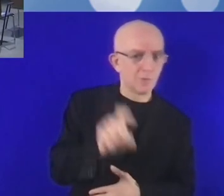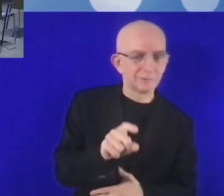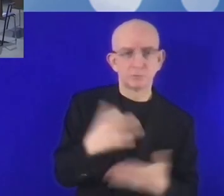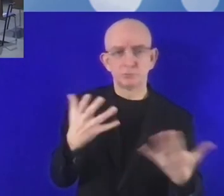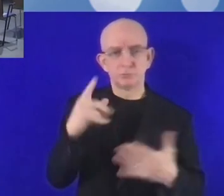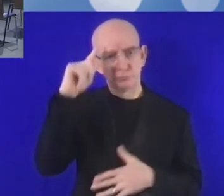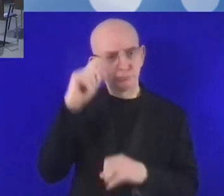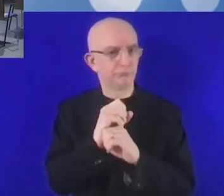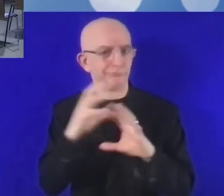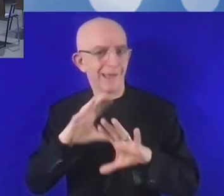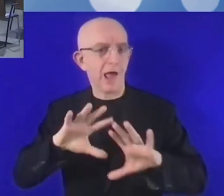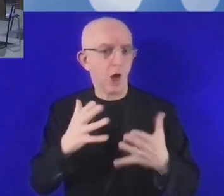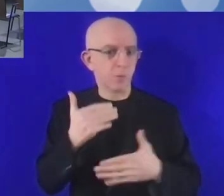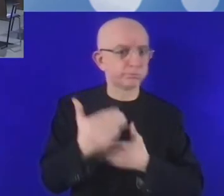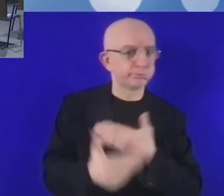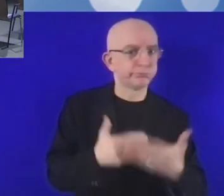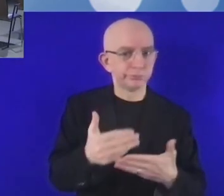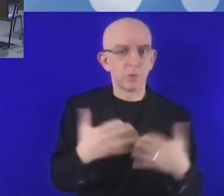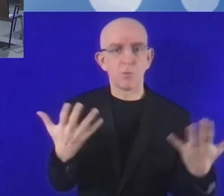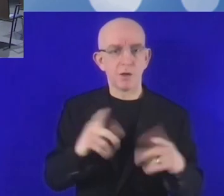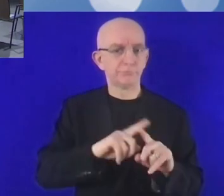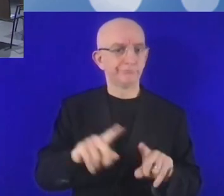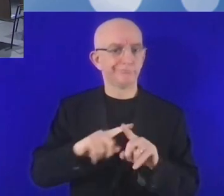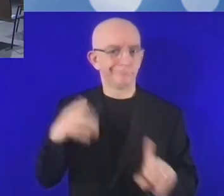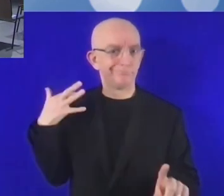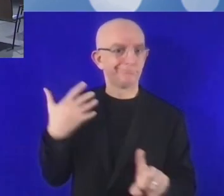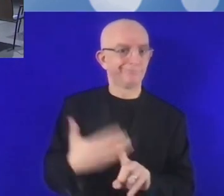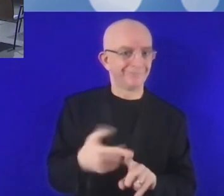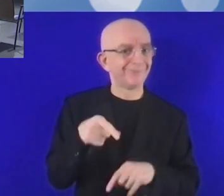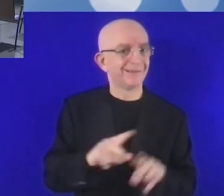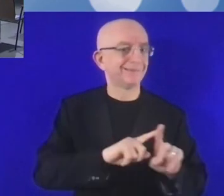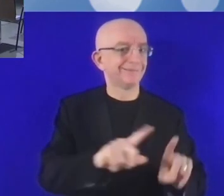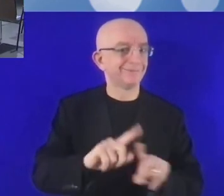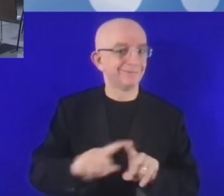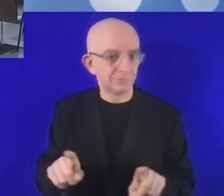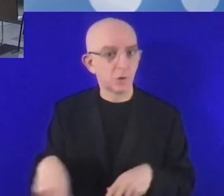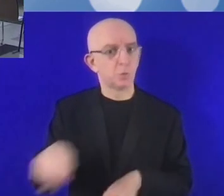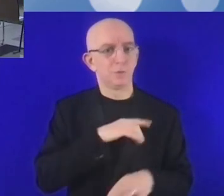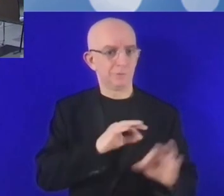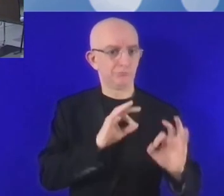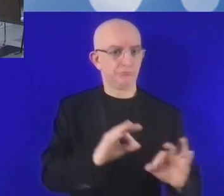反作用，人们可能会失去一些敏感度。艺术